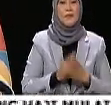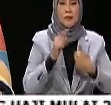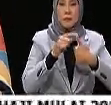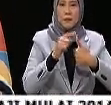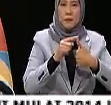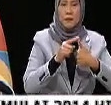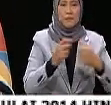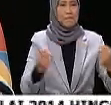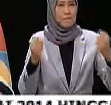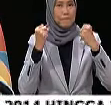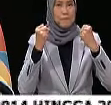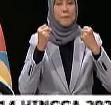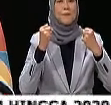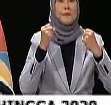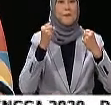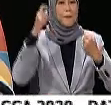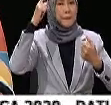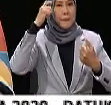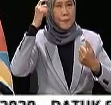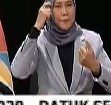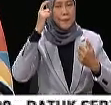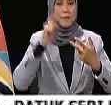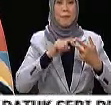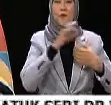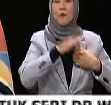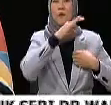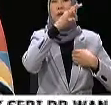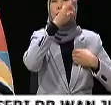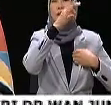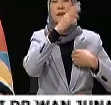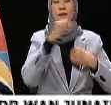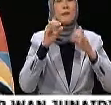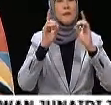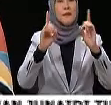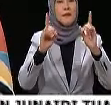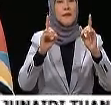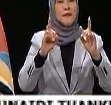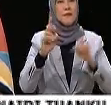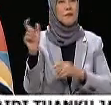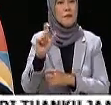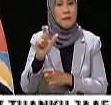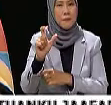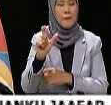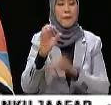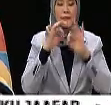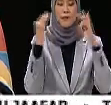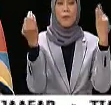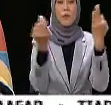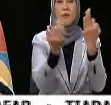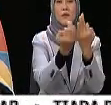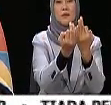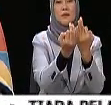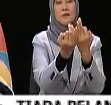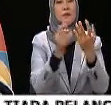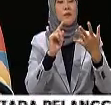penetapan jasmani mental jasmani rohani yang kedua kendaraan dengan pendidikan Islam yang ketiga berkenaan kekeluargaan yang